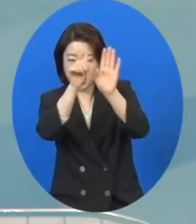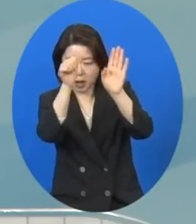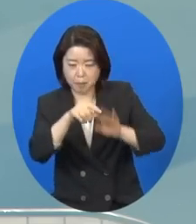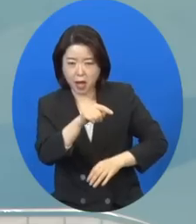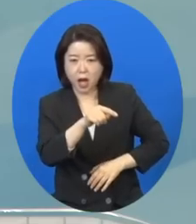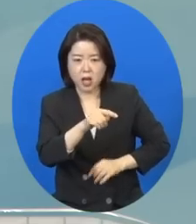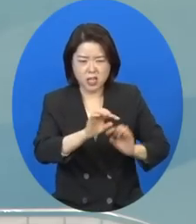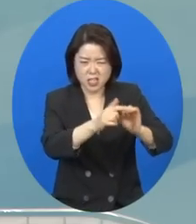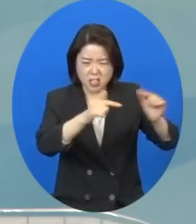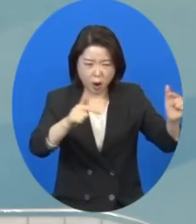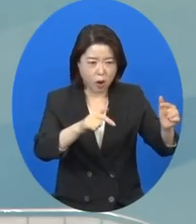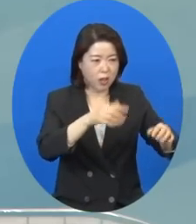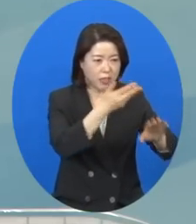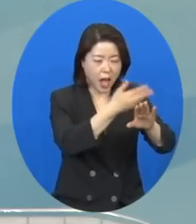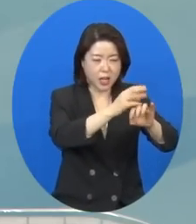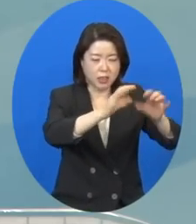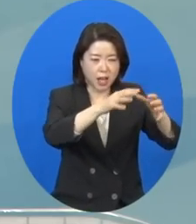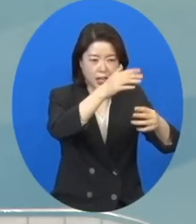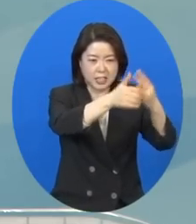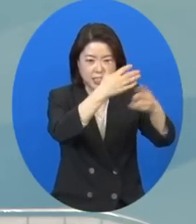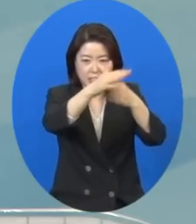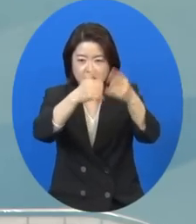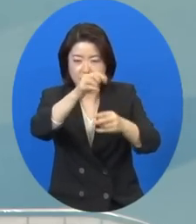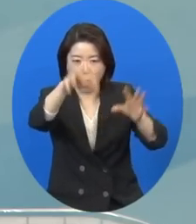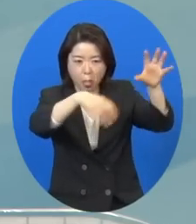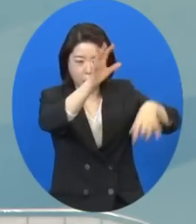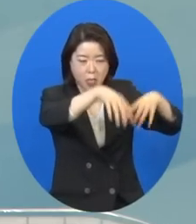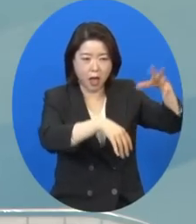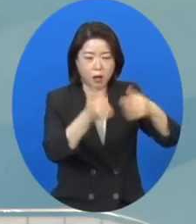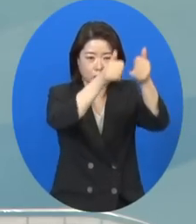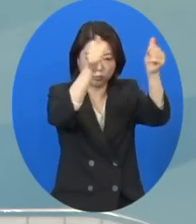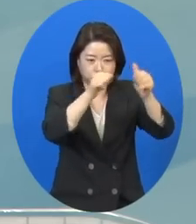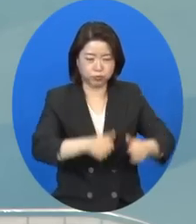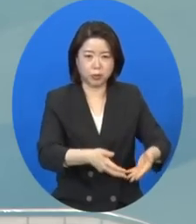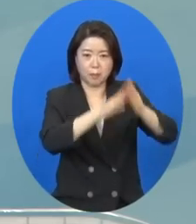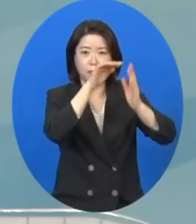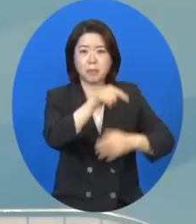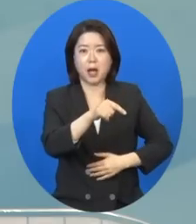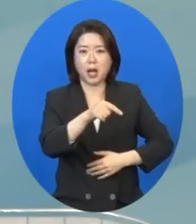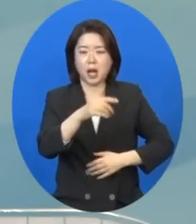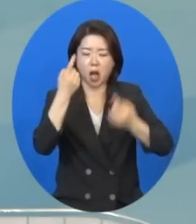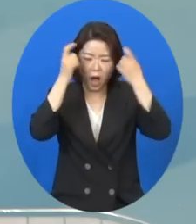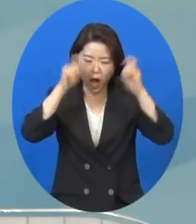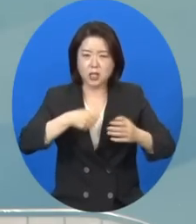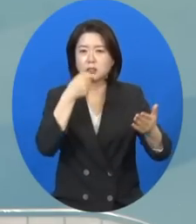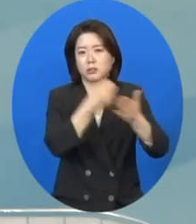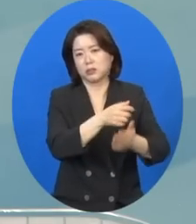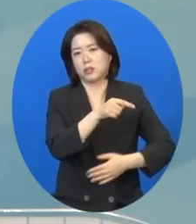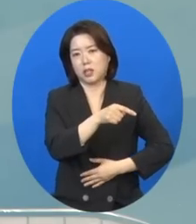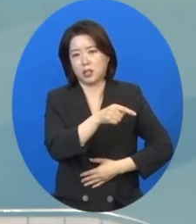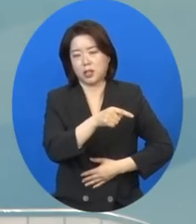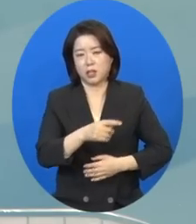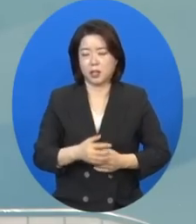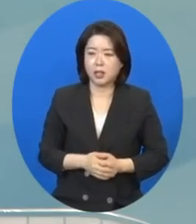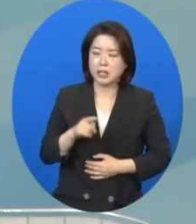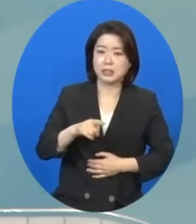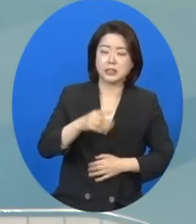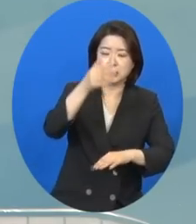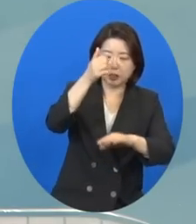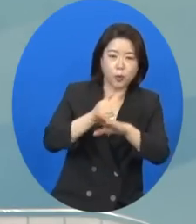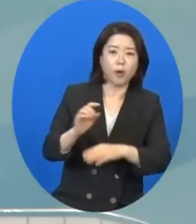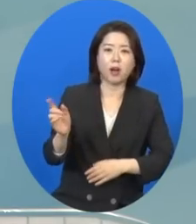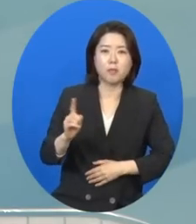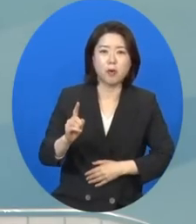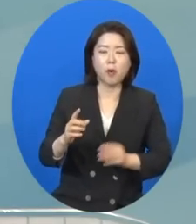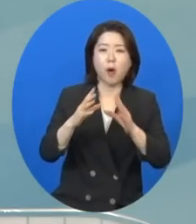나라의 신들의 택한 어리석은 선택을 내리지요 나라를 잃어버립니다 그 결과가 포로로 끌려가는